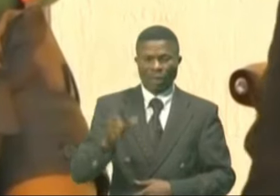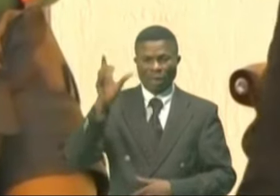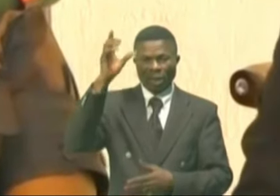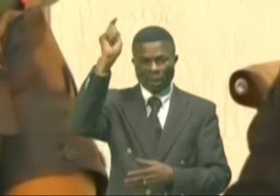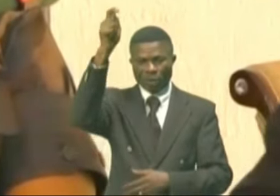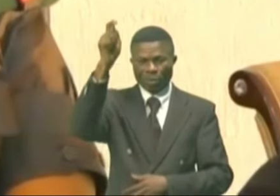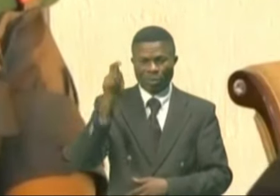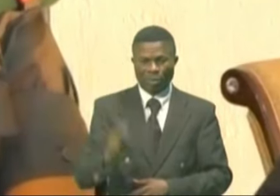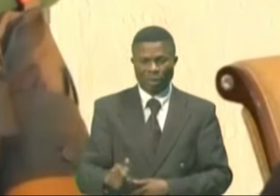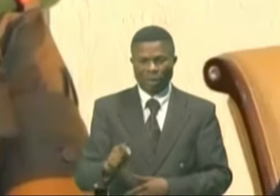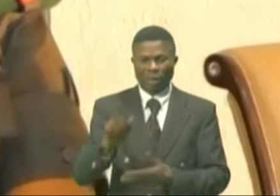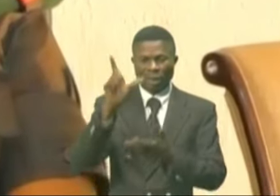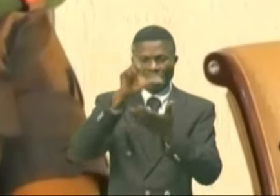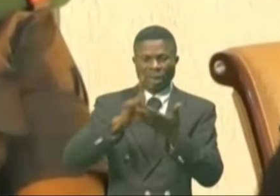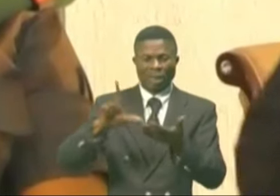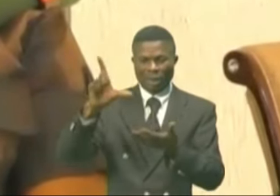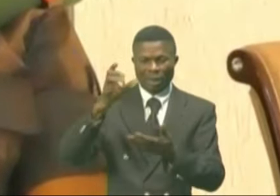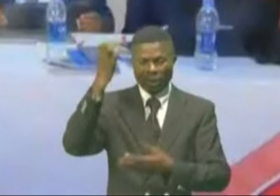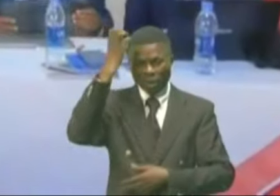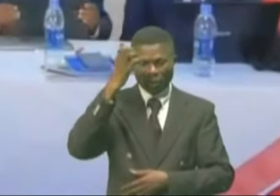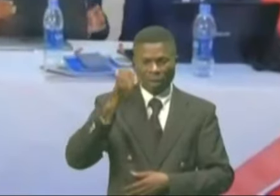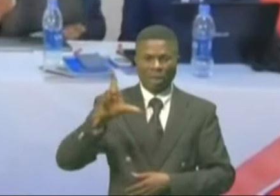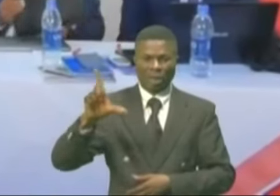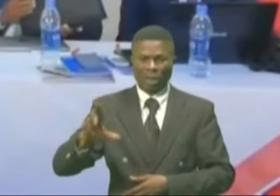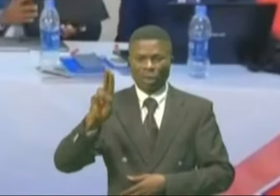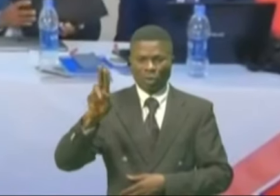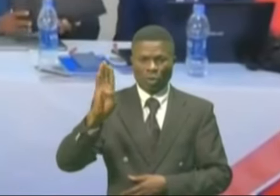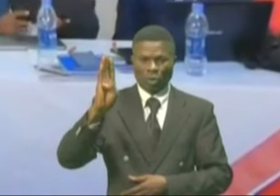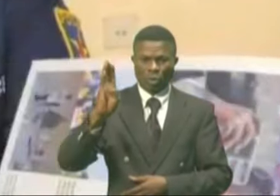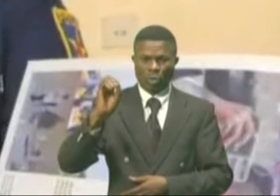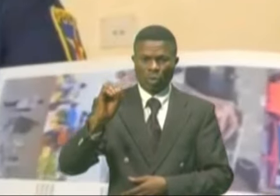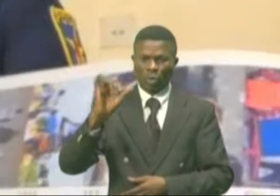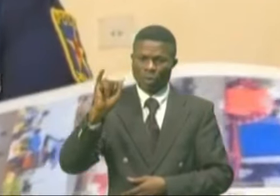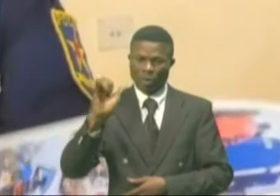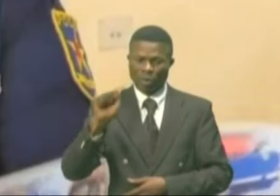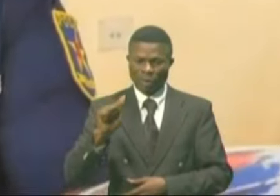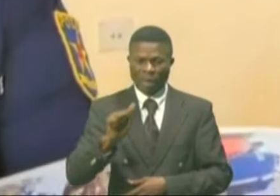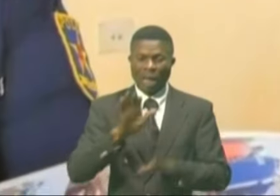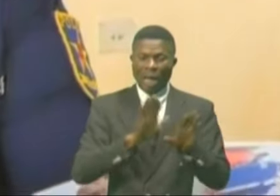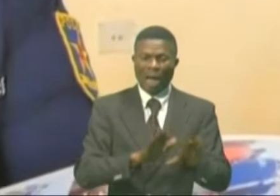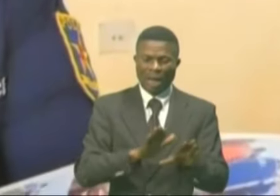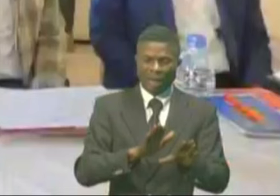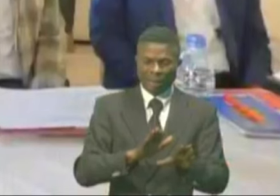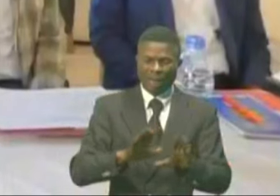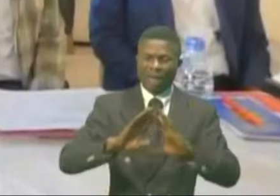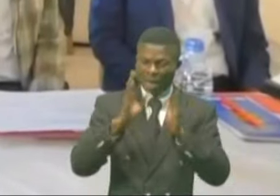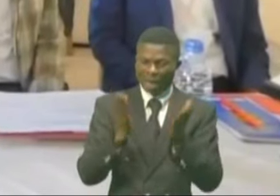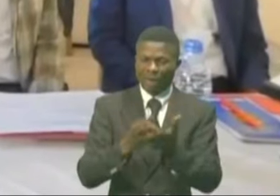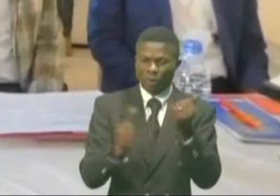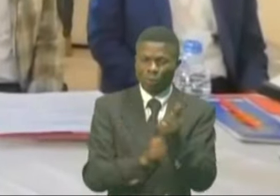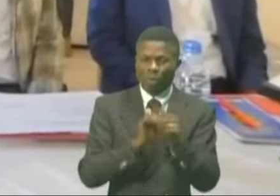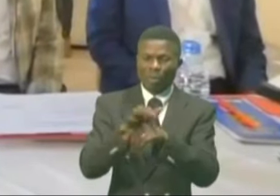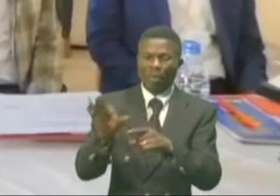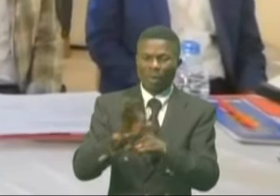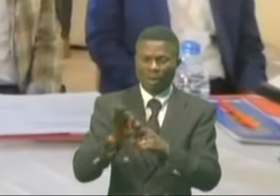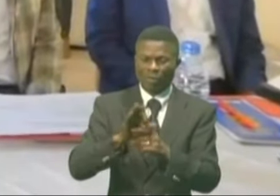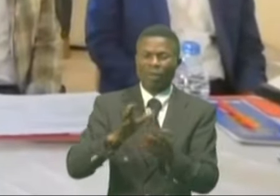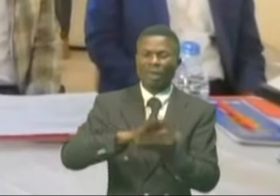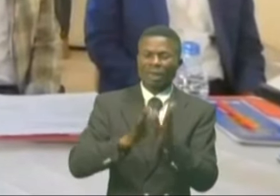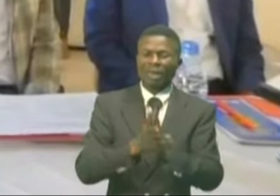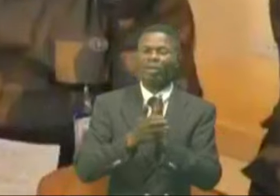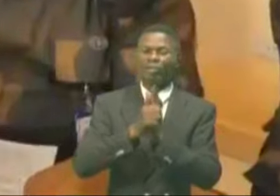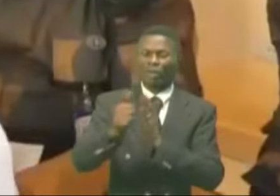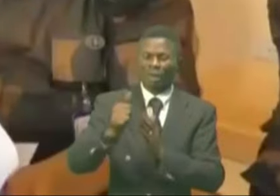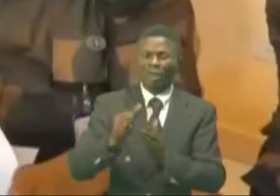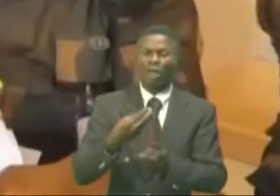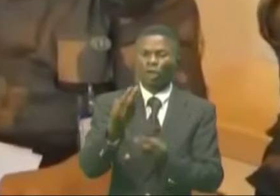lieutenant général Luboya Kanchama Johnny, attend des participants un travail de qualité afin de relever le